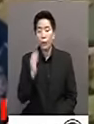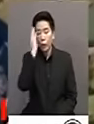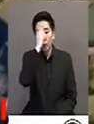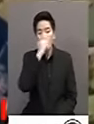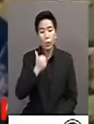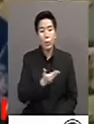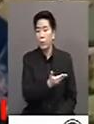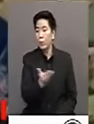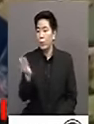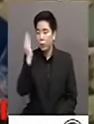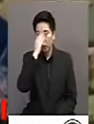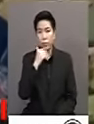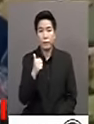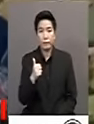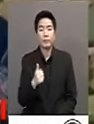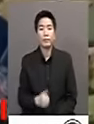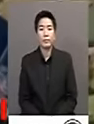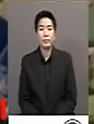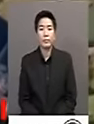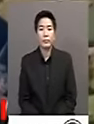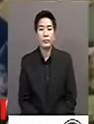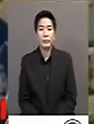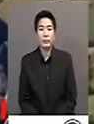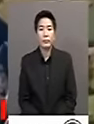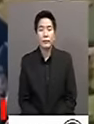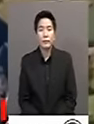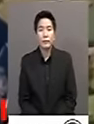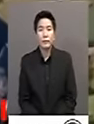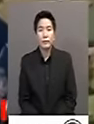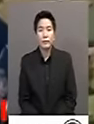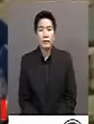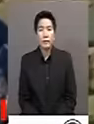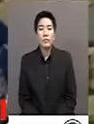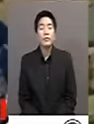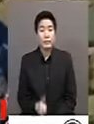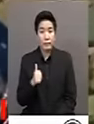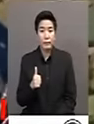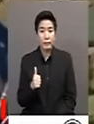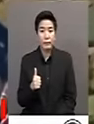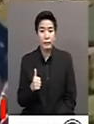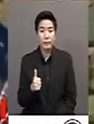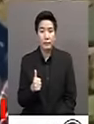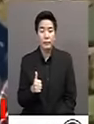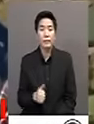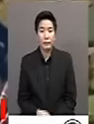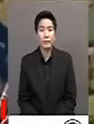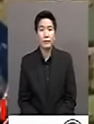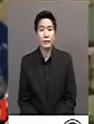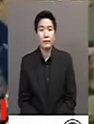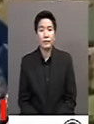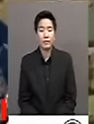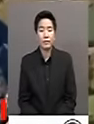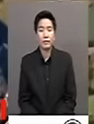ยอะไรเงี้ยค่ะ แล้วขึ้นมาแล้วเป็นยังไงบ้างได้เห็นธรรมชาติ ดีค่ะแต่ทางก็ลำบาก